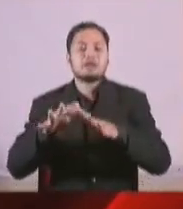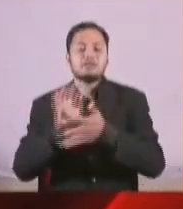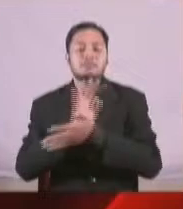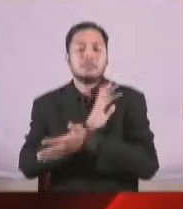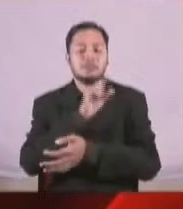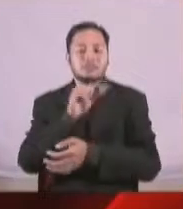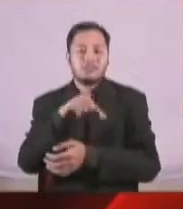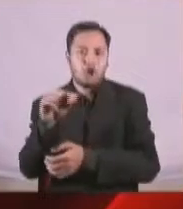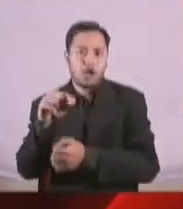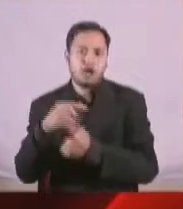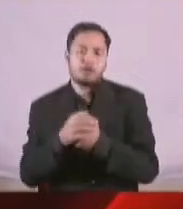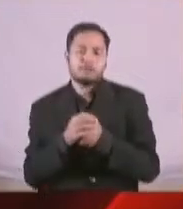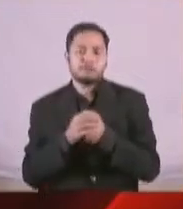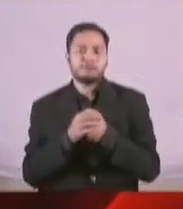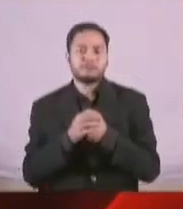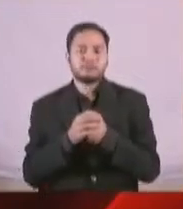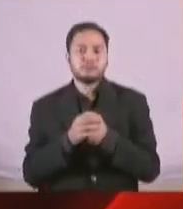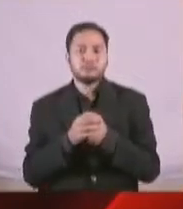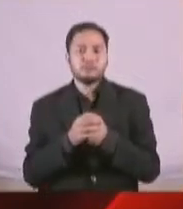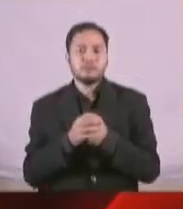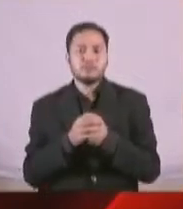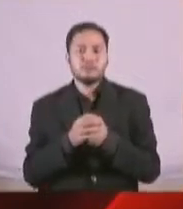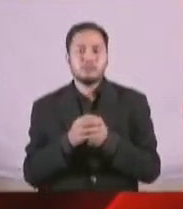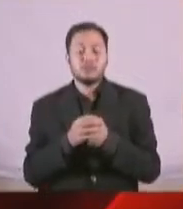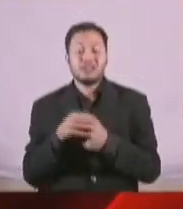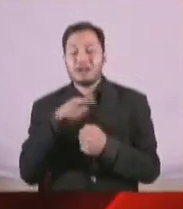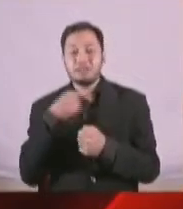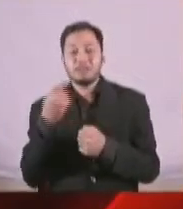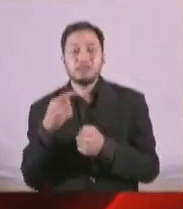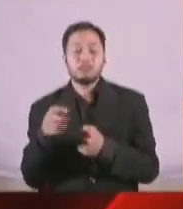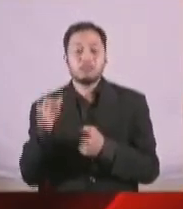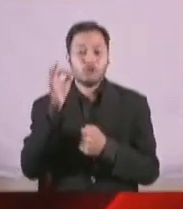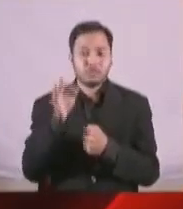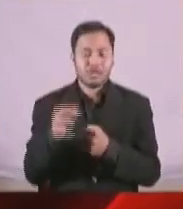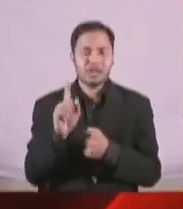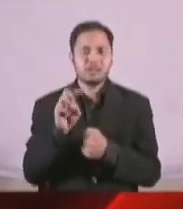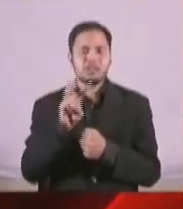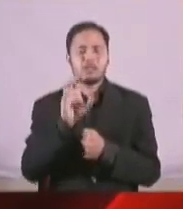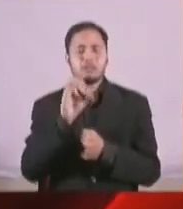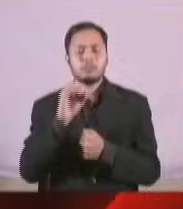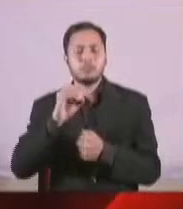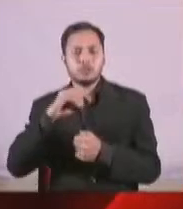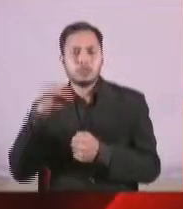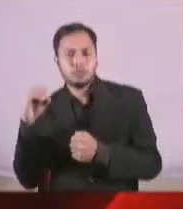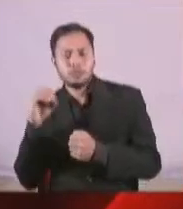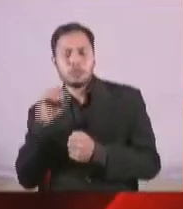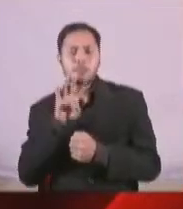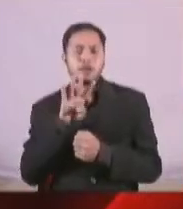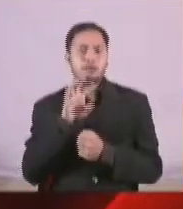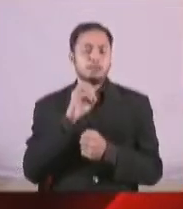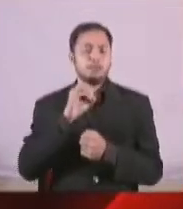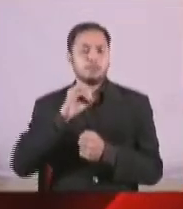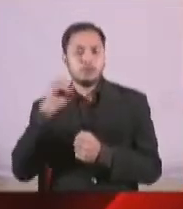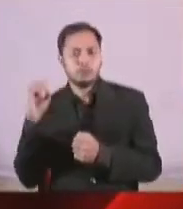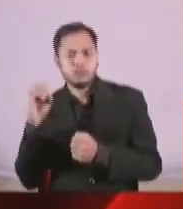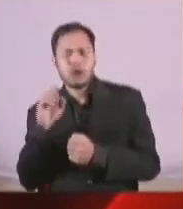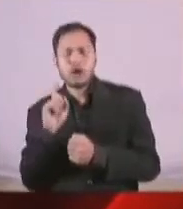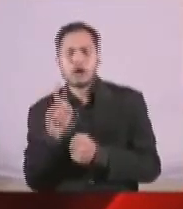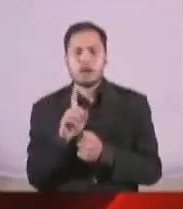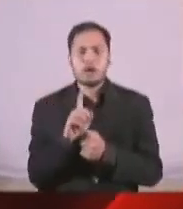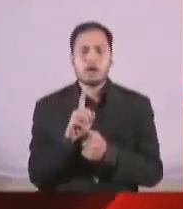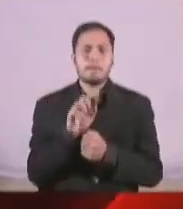keliling kabupaten kota, ada yang 30 ribu, ada yang 40 ribu. Ada yang sampai 80 ribu per anak, per